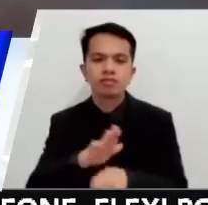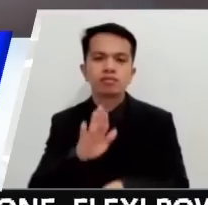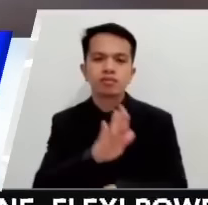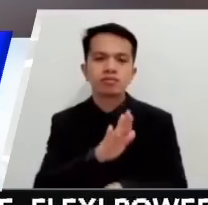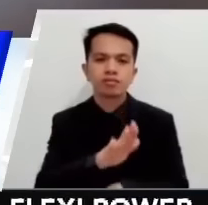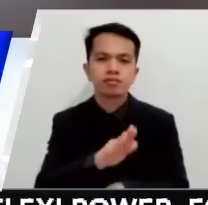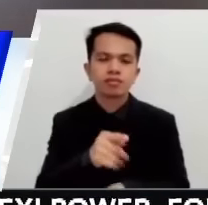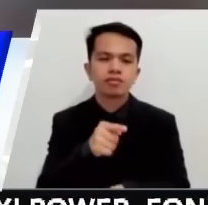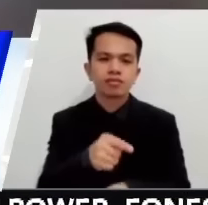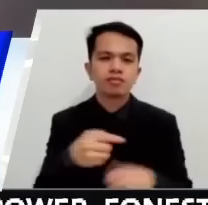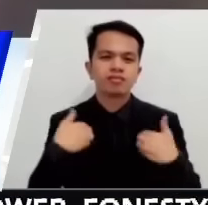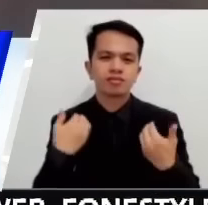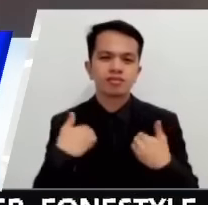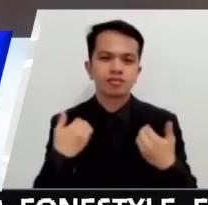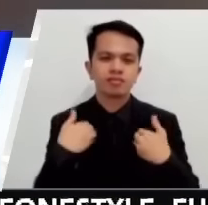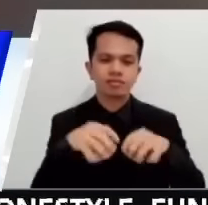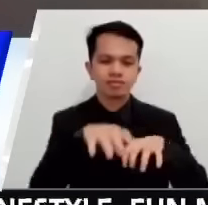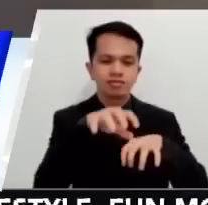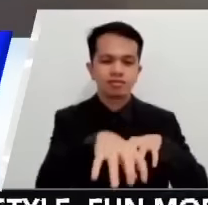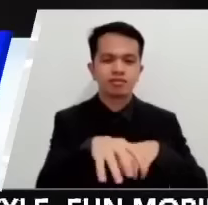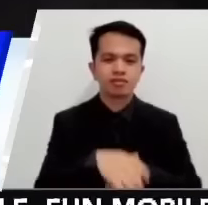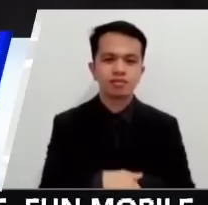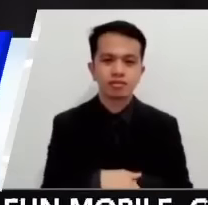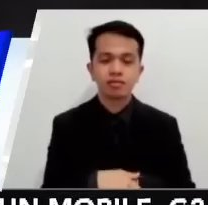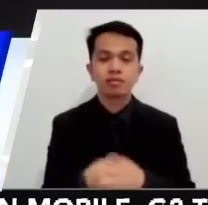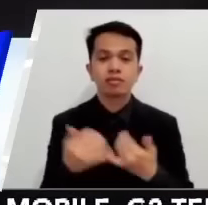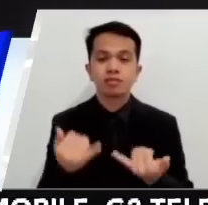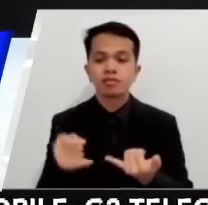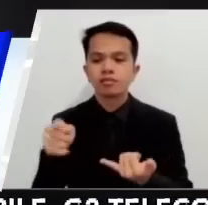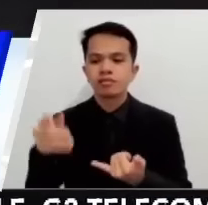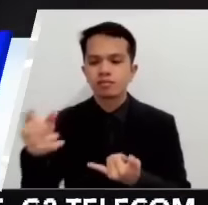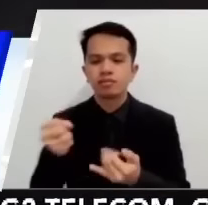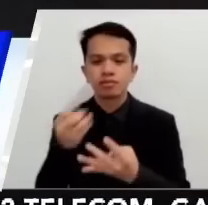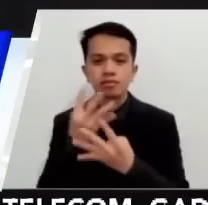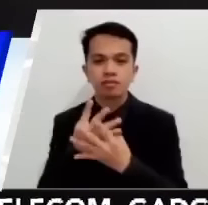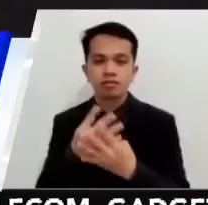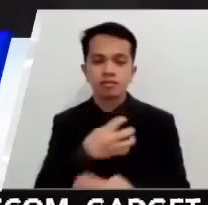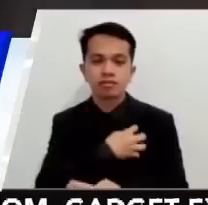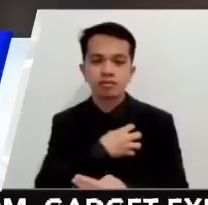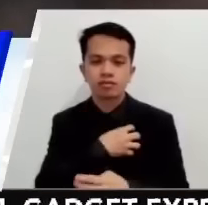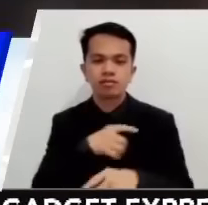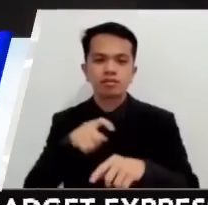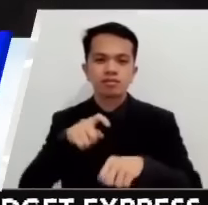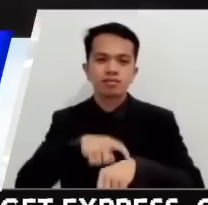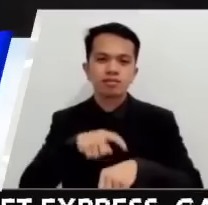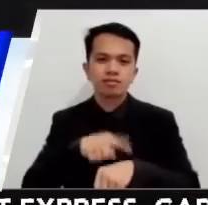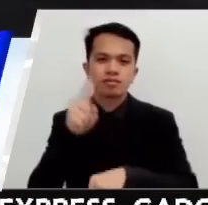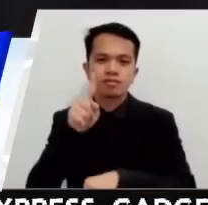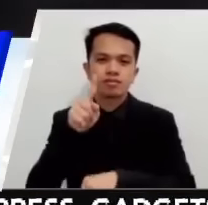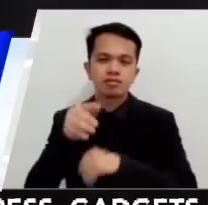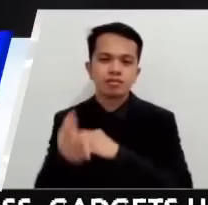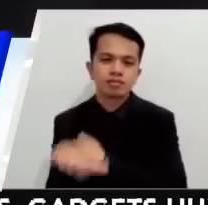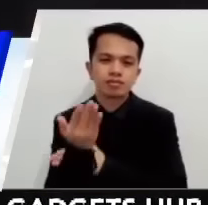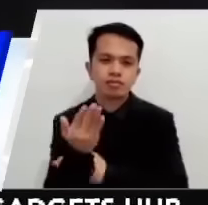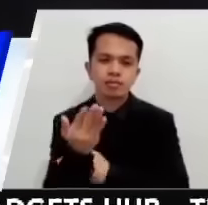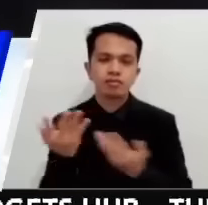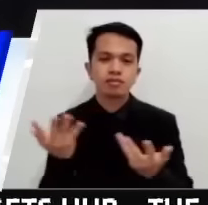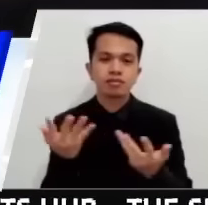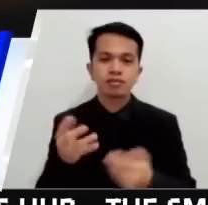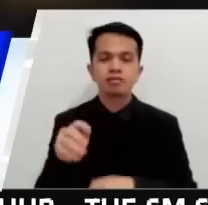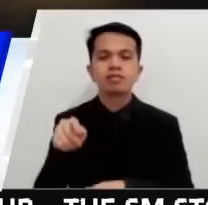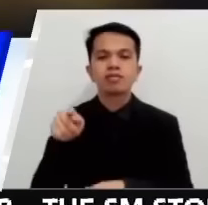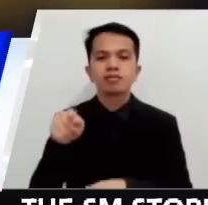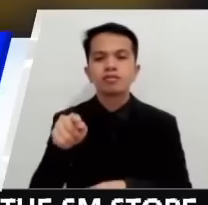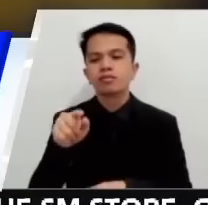na kapitbahay niya. Inaresto siya ng Antipolo Police pasado alauna ng hapon kahapon sa Andalusia Street, Sitio Dorado, Barangay San